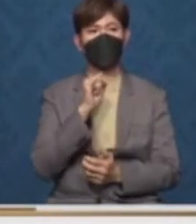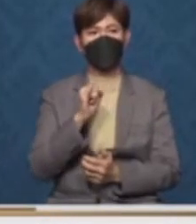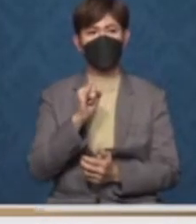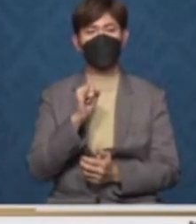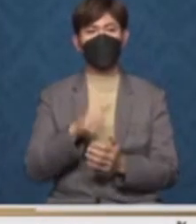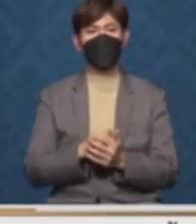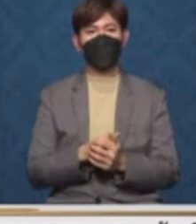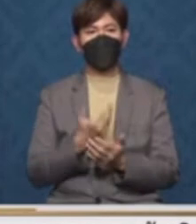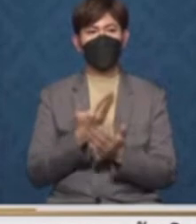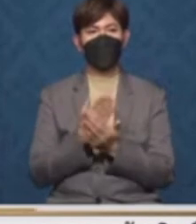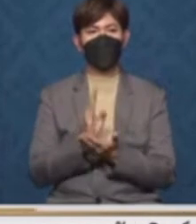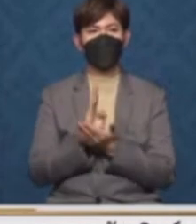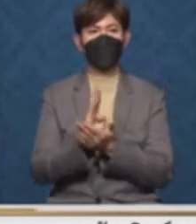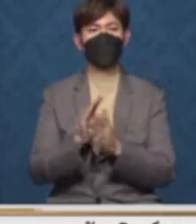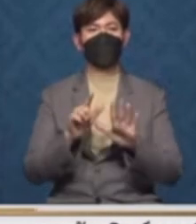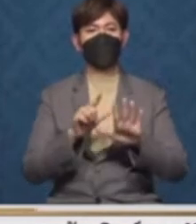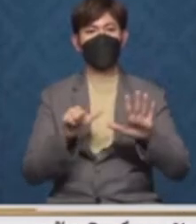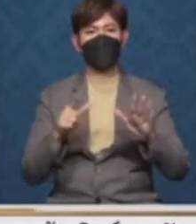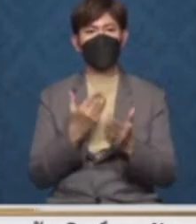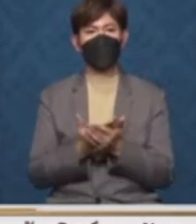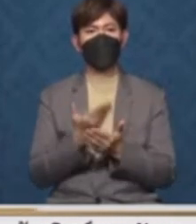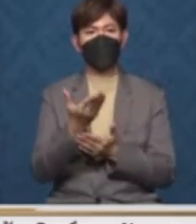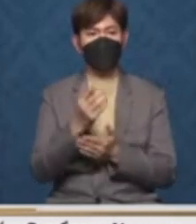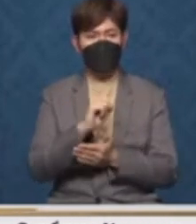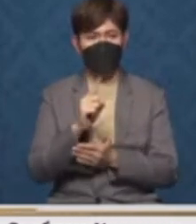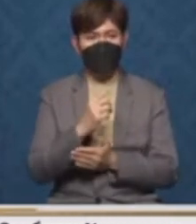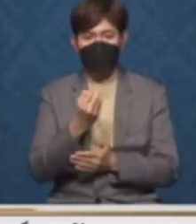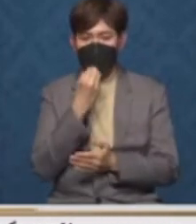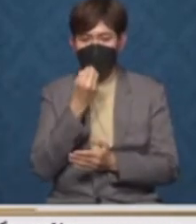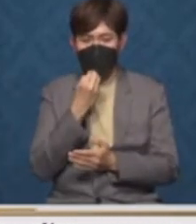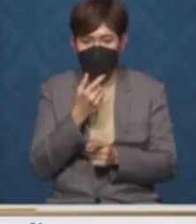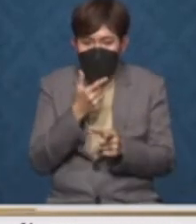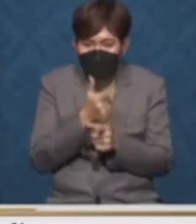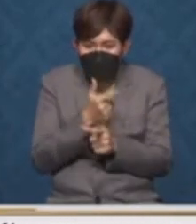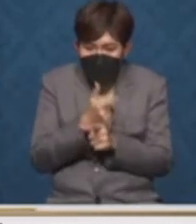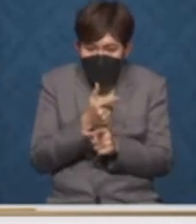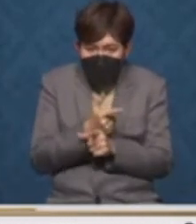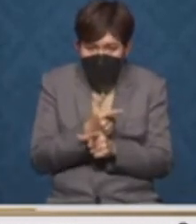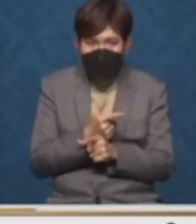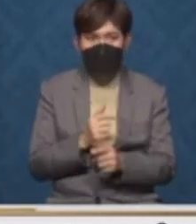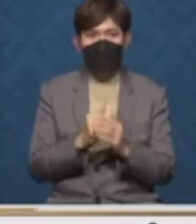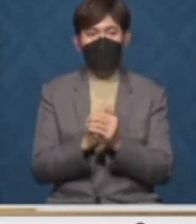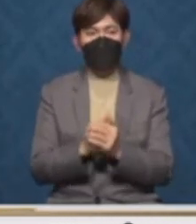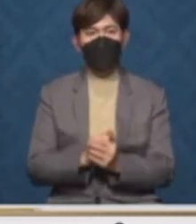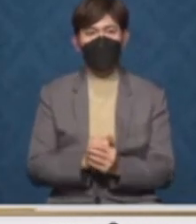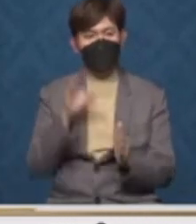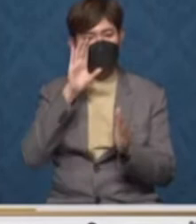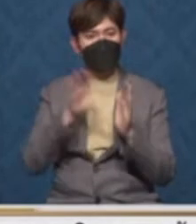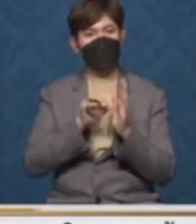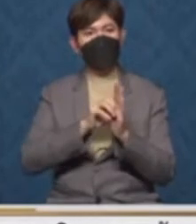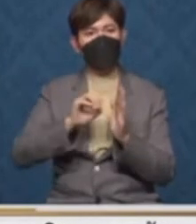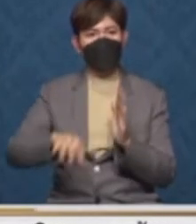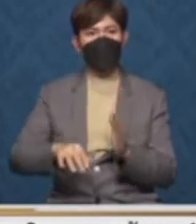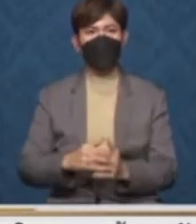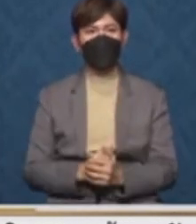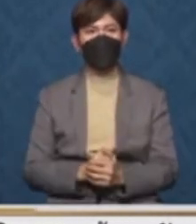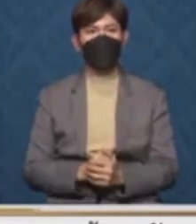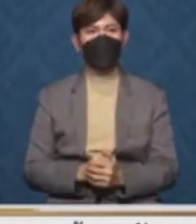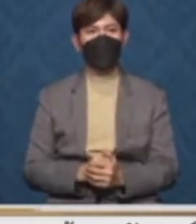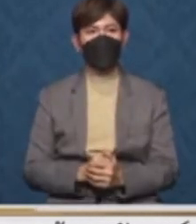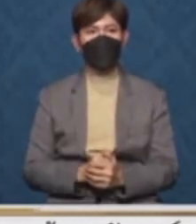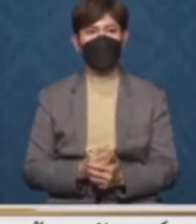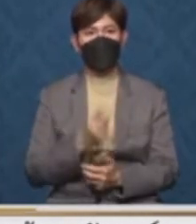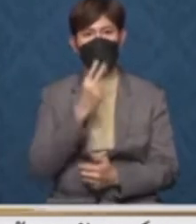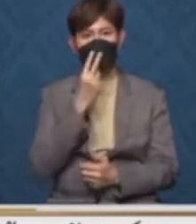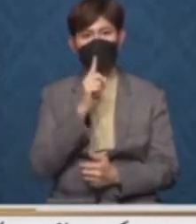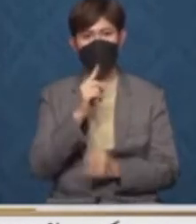าคเงิน5ล้านบาทซื้อโต๊ะจีนพรรคพลังประชารัฐเมื่อ19ธันวาคม61 เอารู้บอกฮะ ครับ รู้ครับ แสดงให้ถึงความสัม